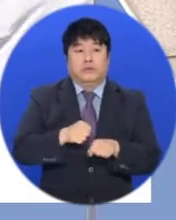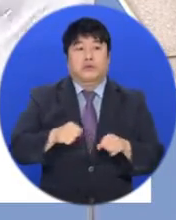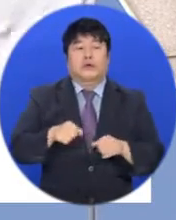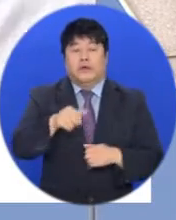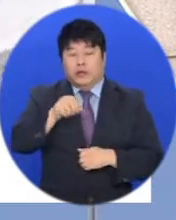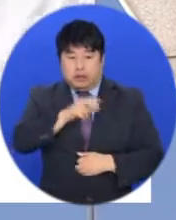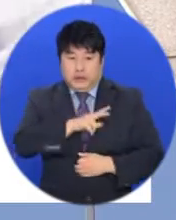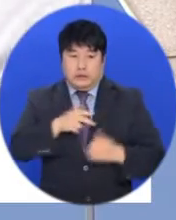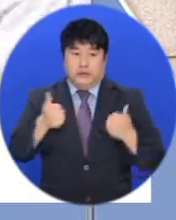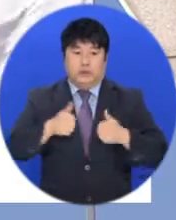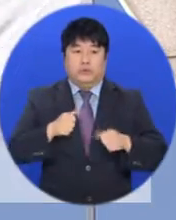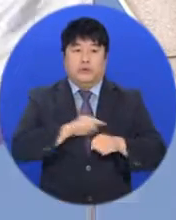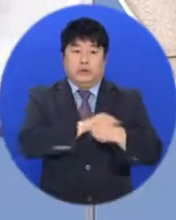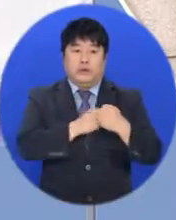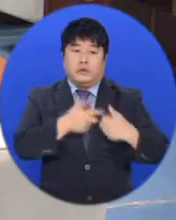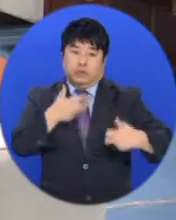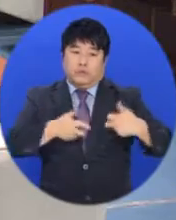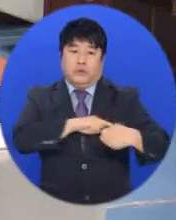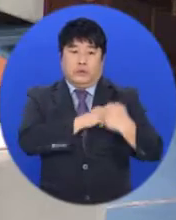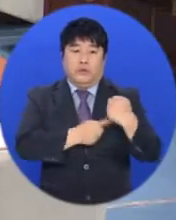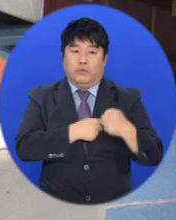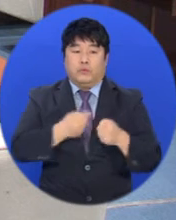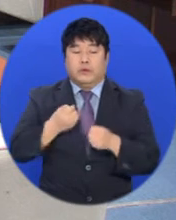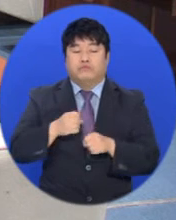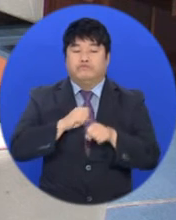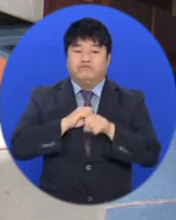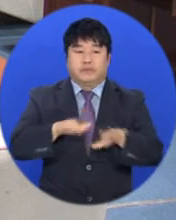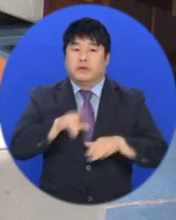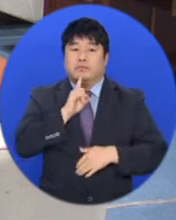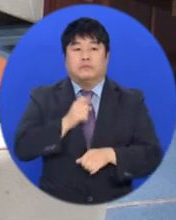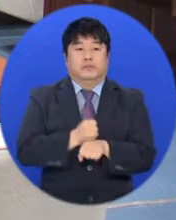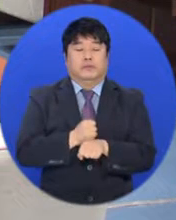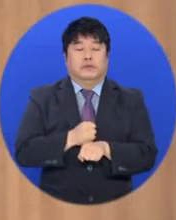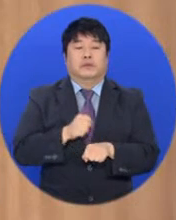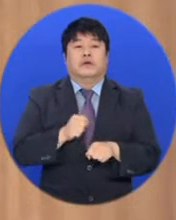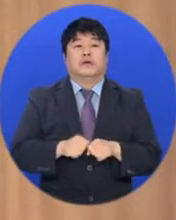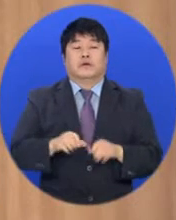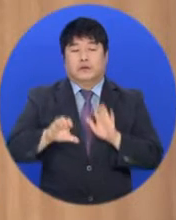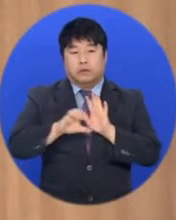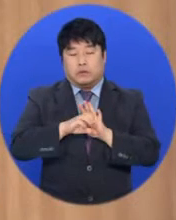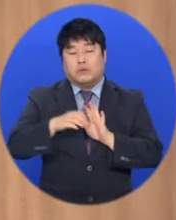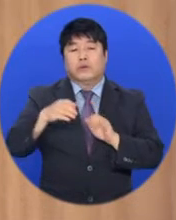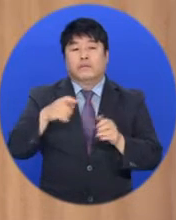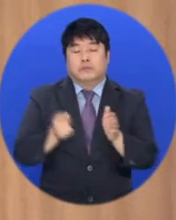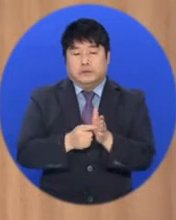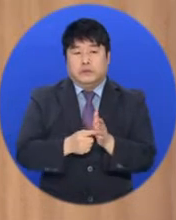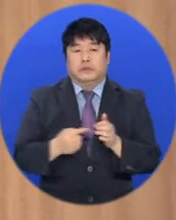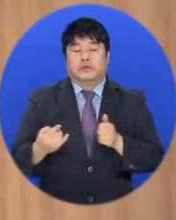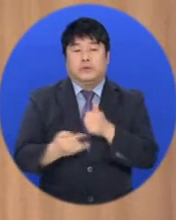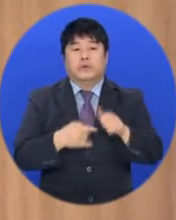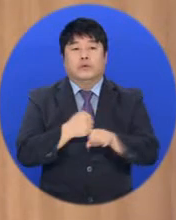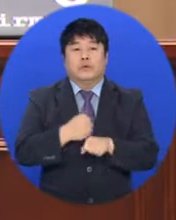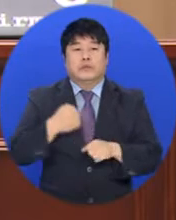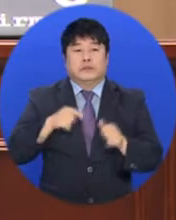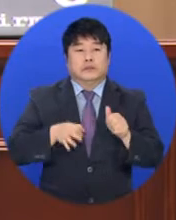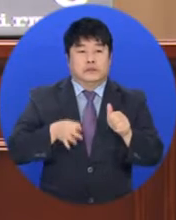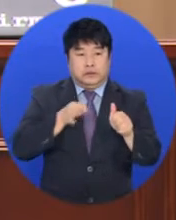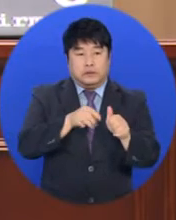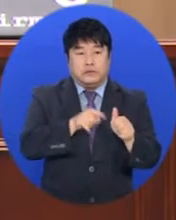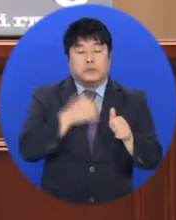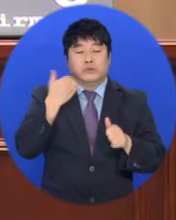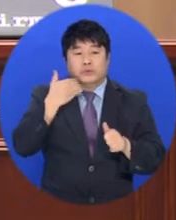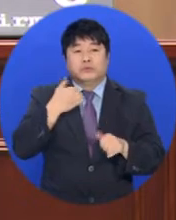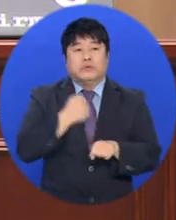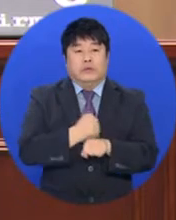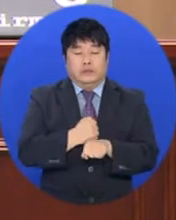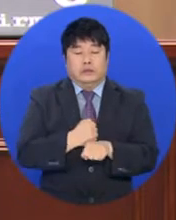권한을 무력화시켰다고 비판합니다. 야당 의원은 최소한 의회의 코로나 비상대책위원들과 지급 대상을 누구로 할지 회의는